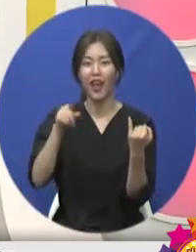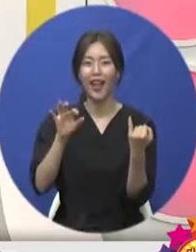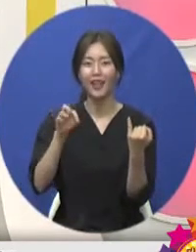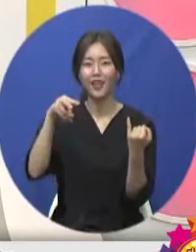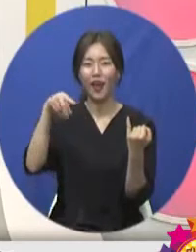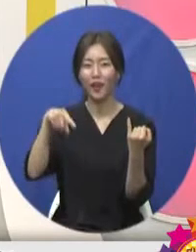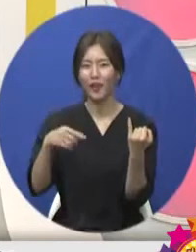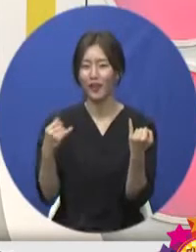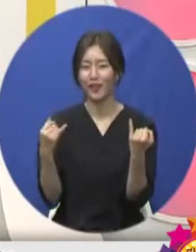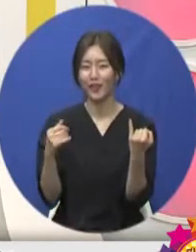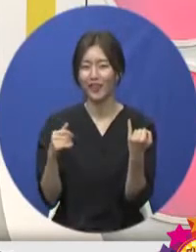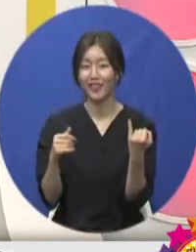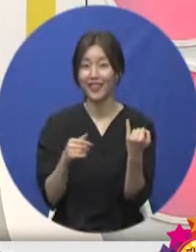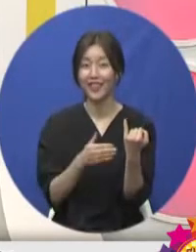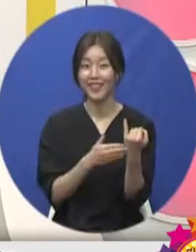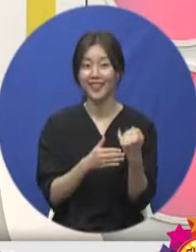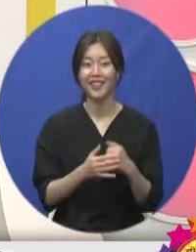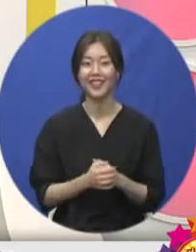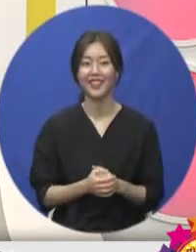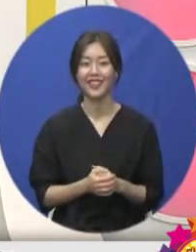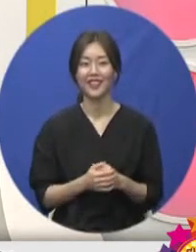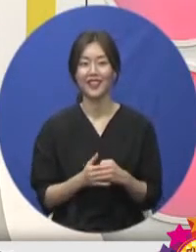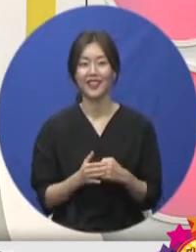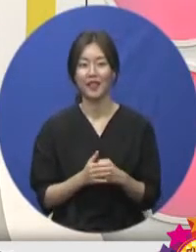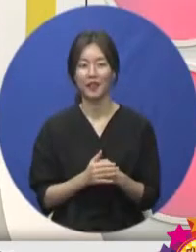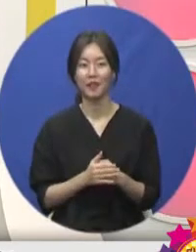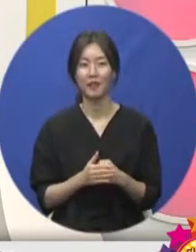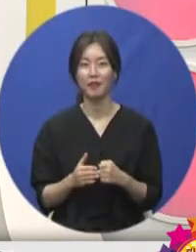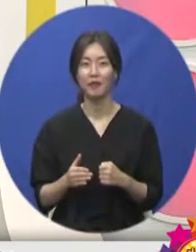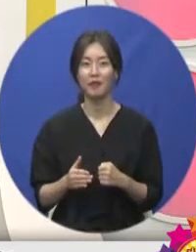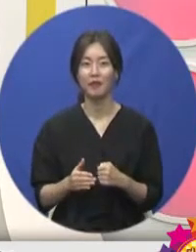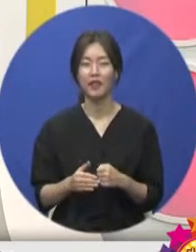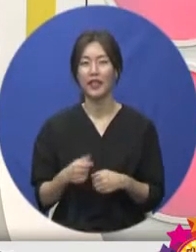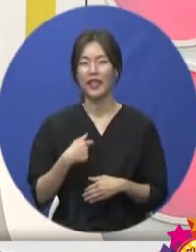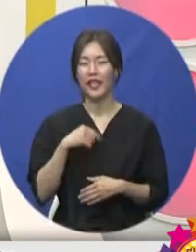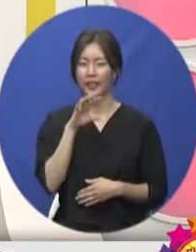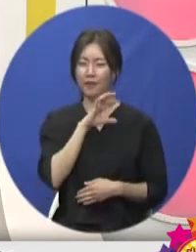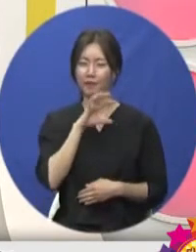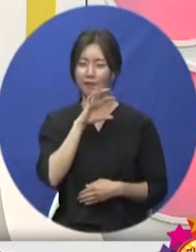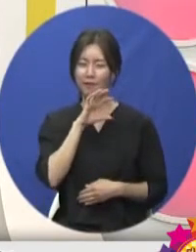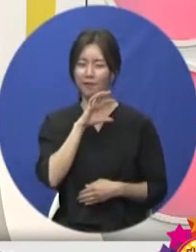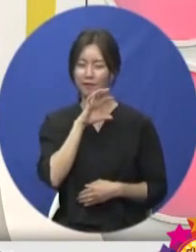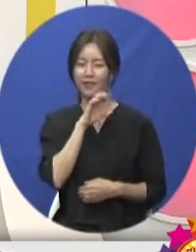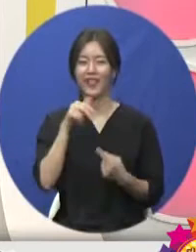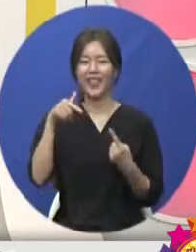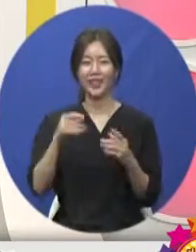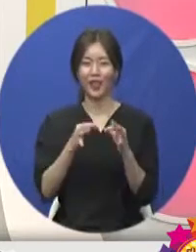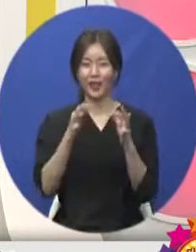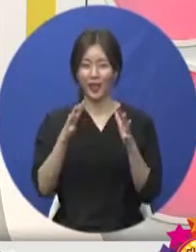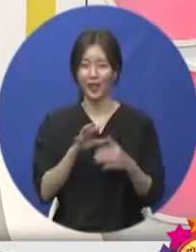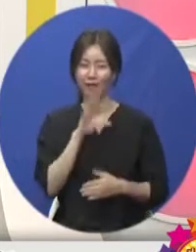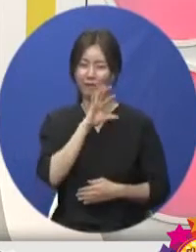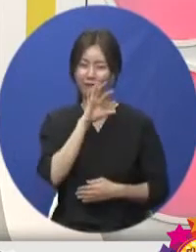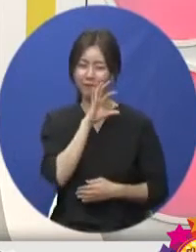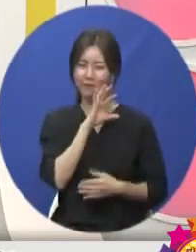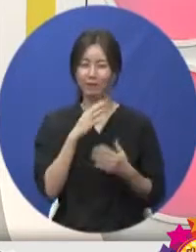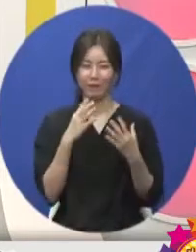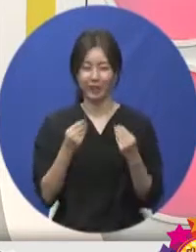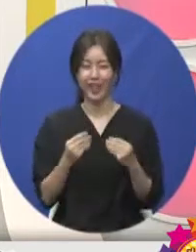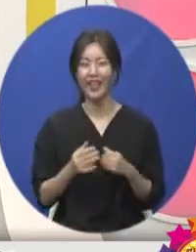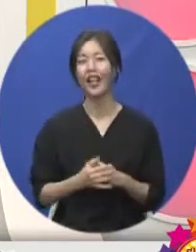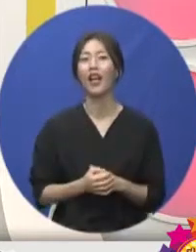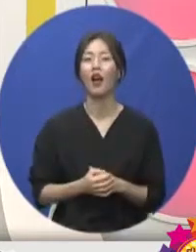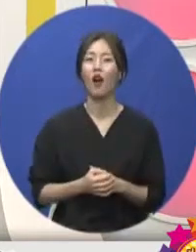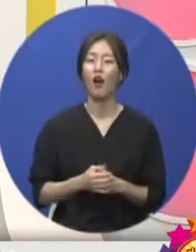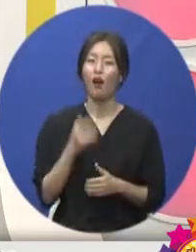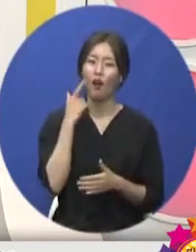어, 기억하시네요. 예, 네. 그래서 예. 어머니 힘 입어가지고 연습을 일주일 동안 열심히 했습니다. 아이, 잘하셨습니다. 역시 네. 우리